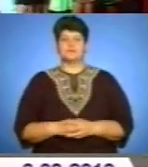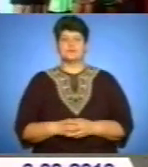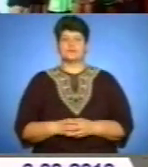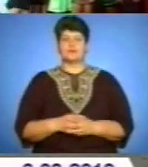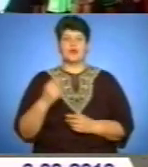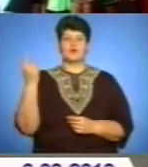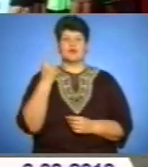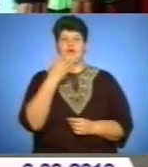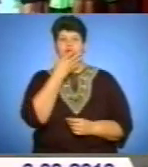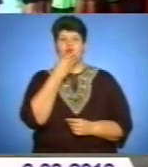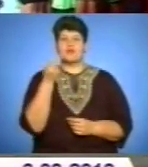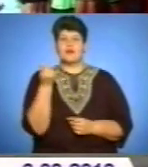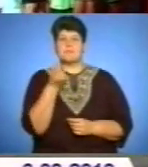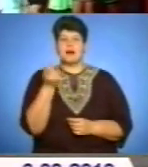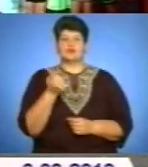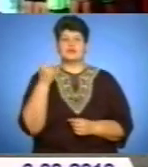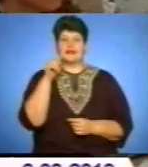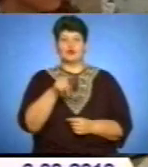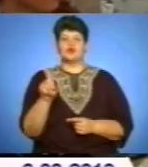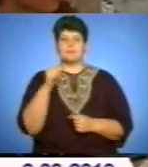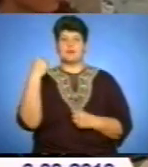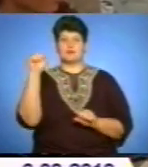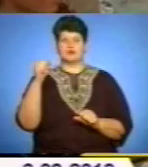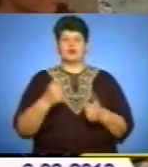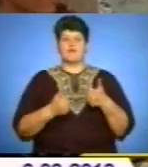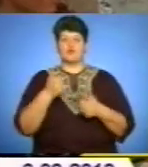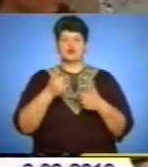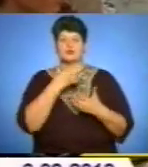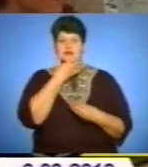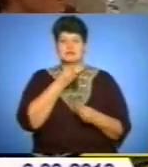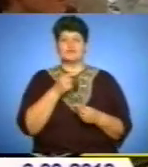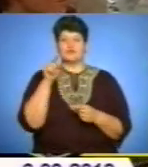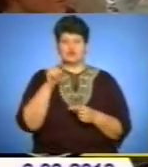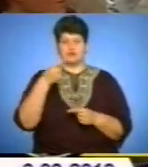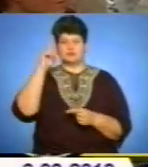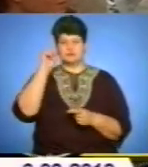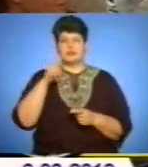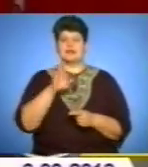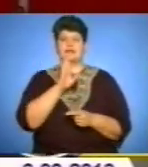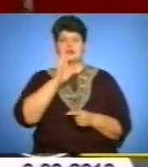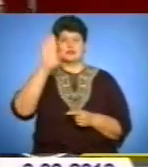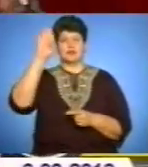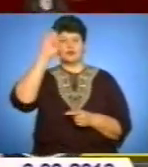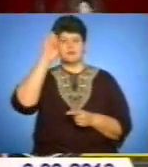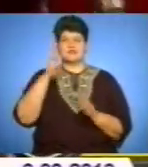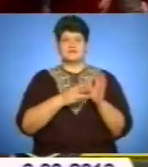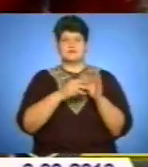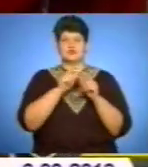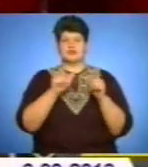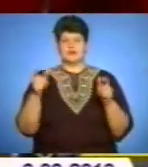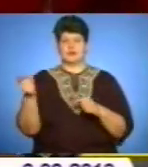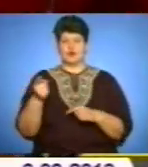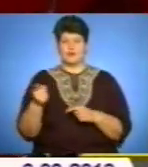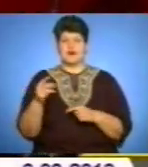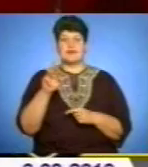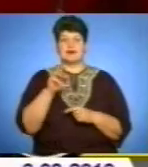Однієї вроди замало для того, щоб перемогти у конкурсі краси. У цьому переконані дівчата та хлопці з 8 шкіл Тернополя.